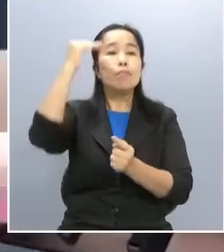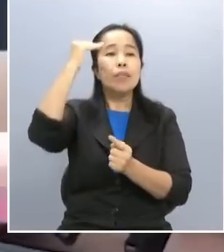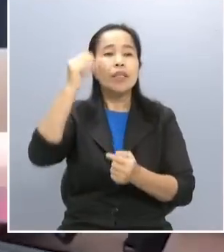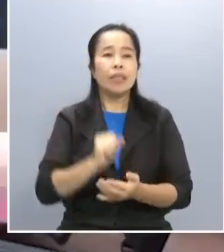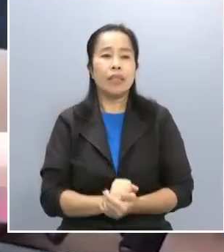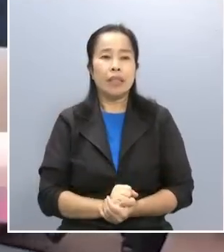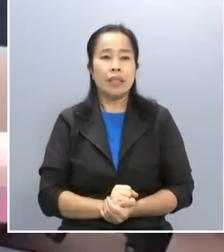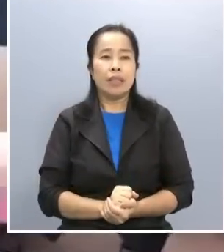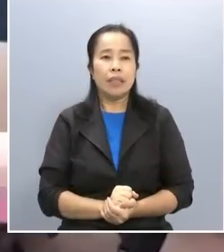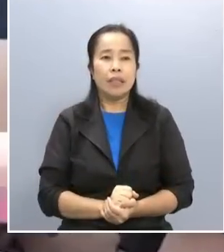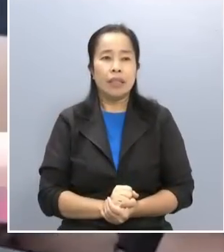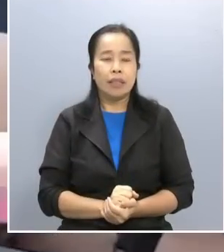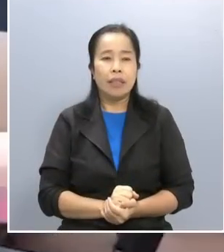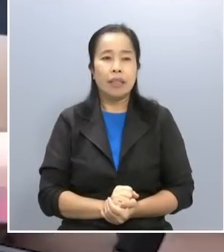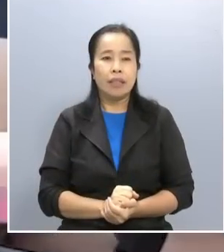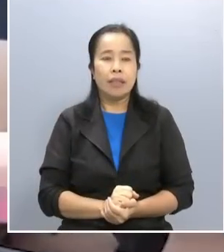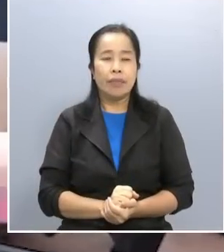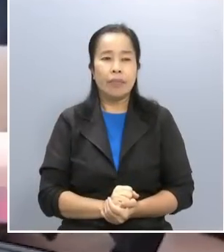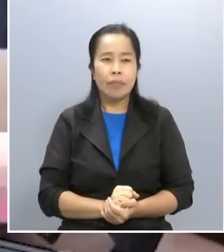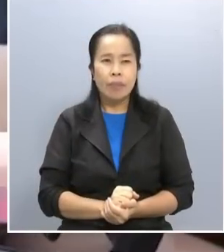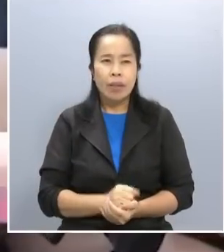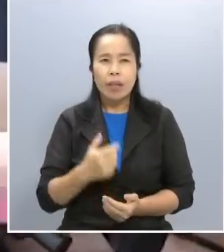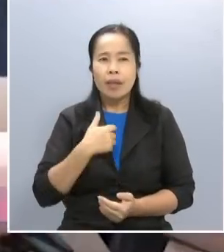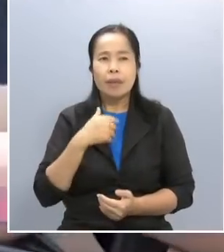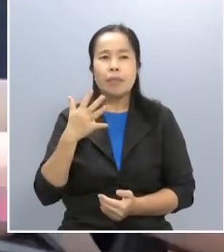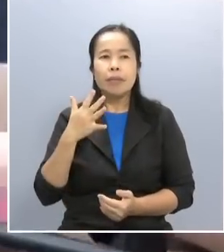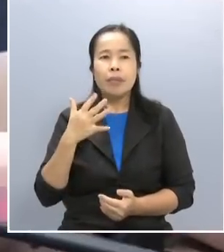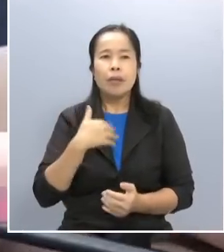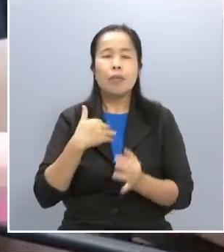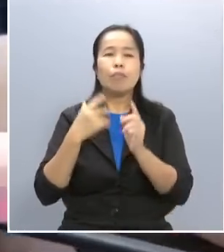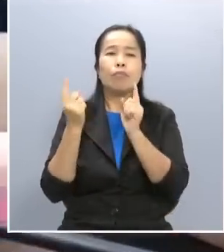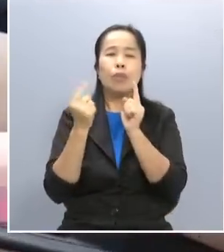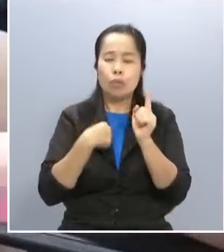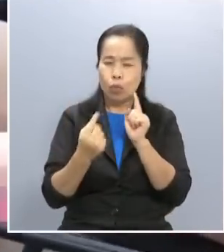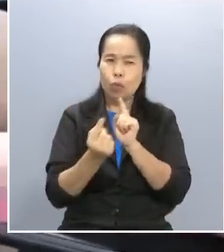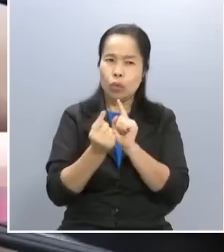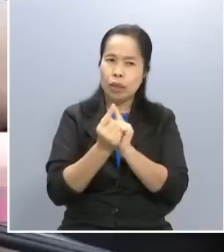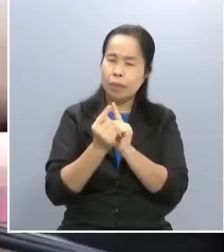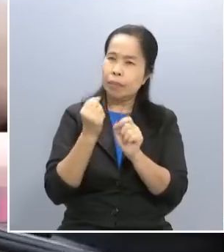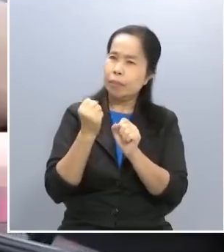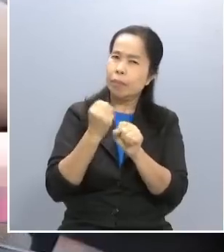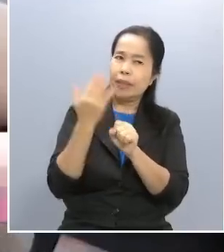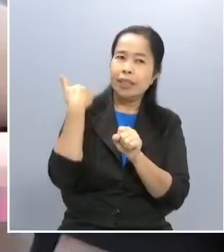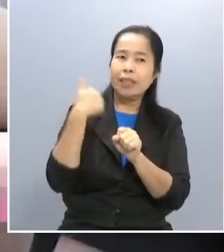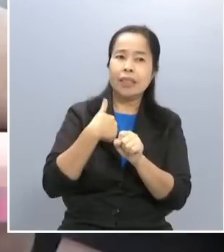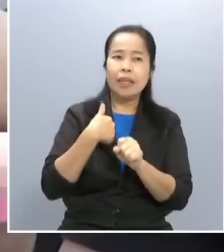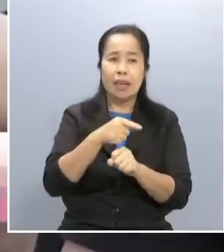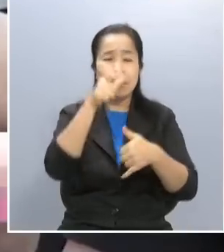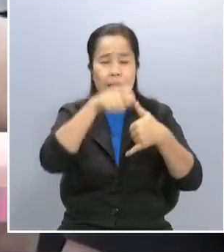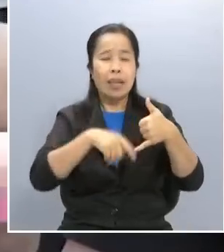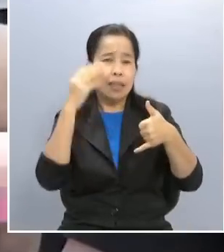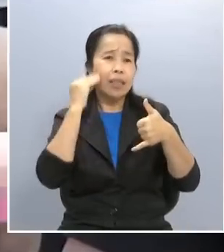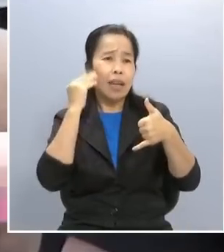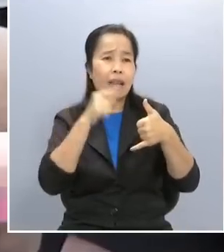ใช ่ ไหม ใช่ค่ะใช ่พี่ เป็นเพื่อนกันมานานหรือย ังไม่เพิ่งรู้จักกันได้ปีหนึ่งทำคดีให้เขาเขาน่ารักนะเขาเป็นคนน่ารักม